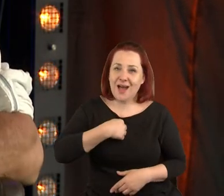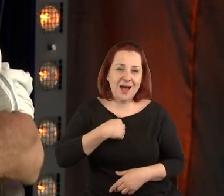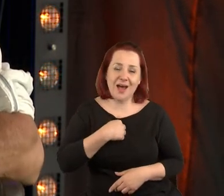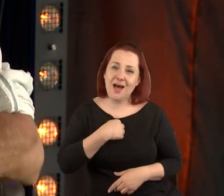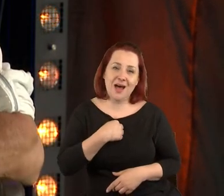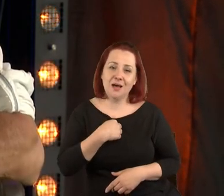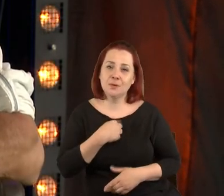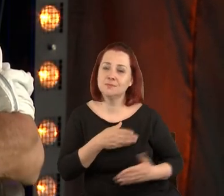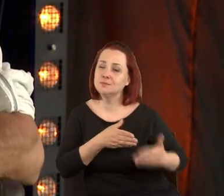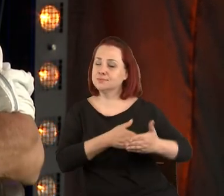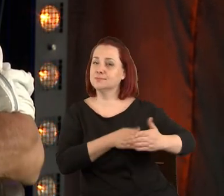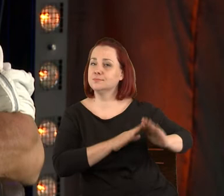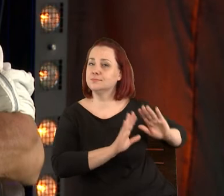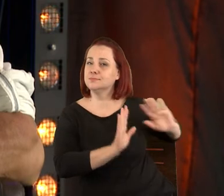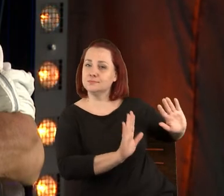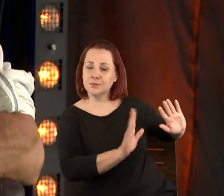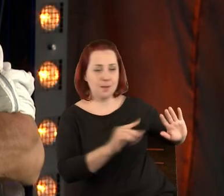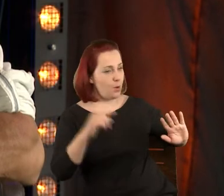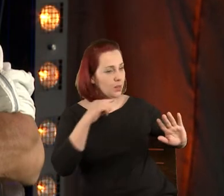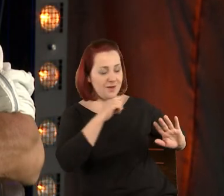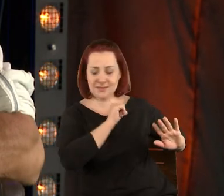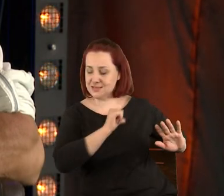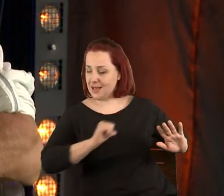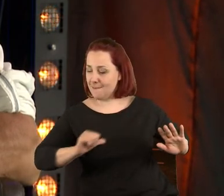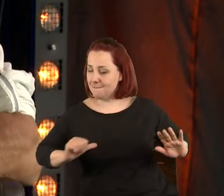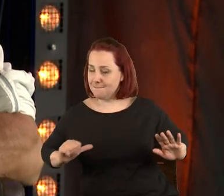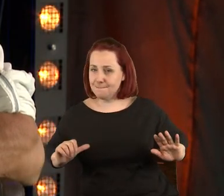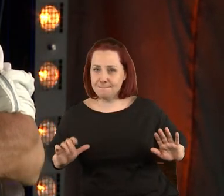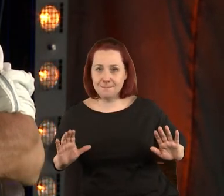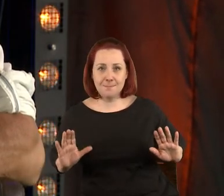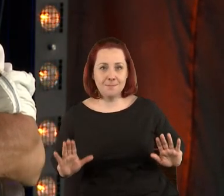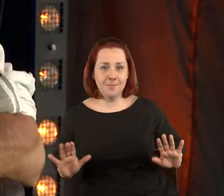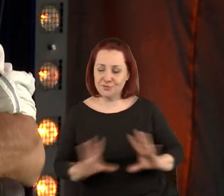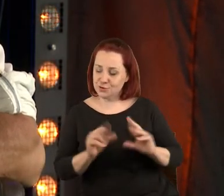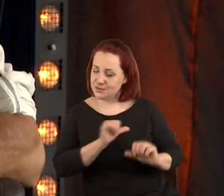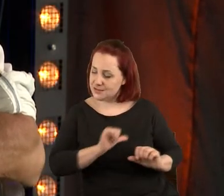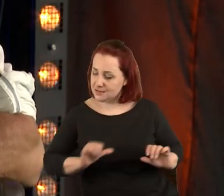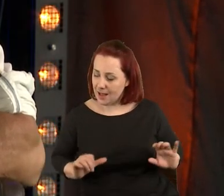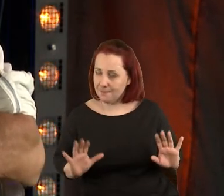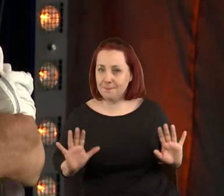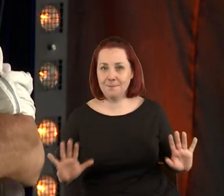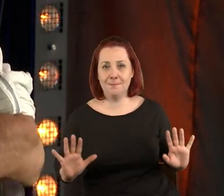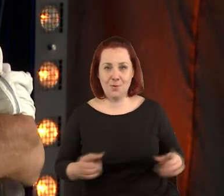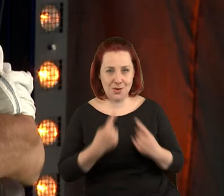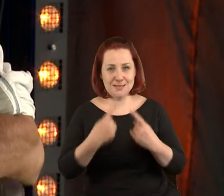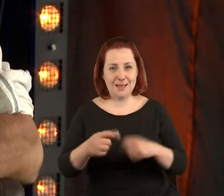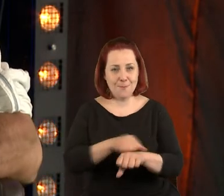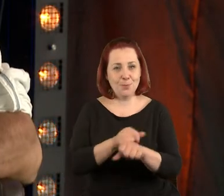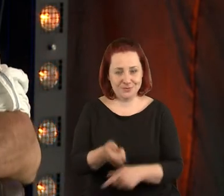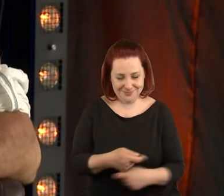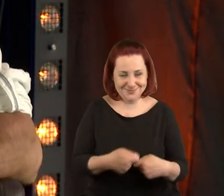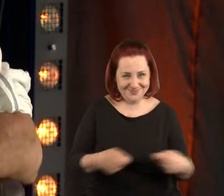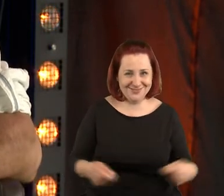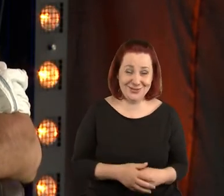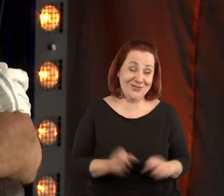taką barierę wyznaczyłem, że ja potrafię sam i wszystko jakoś sam sobie po prostu robiłem. Sobie sam buty zasznurujesz. No tak,